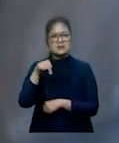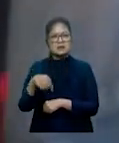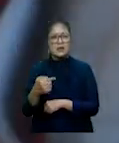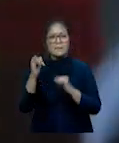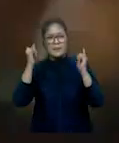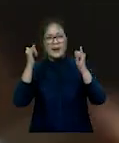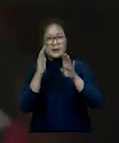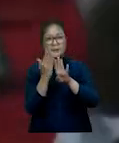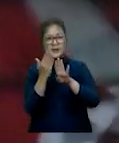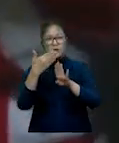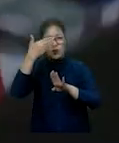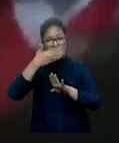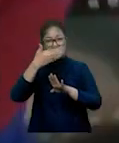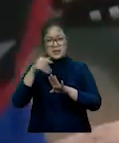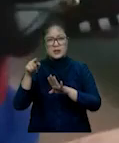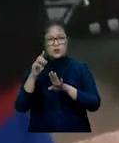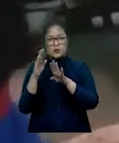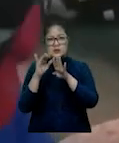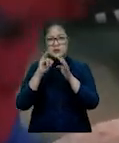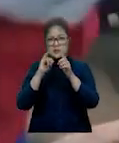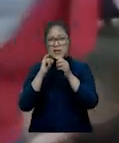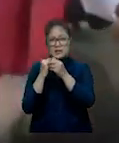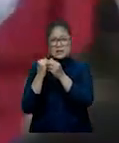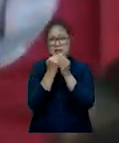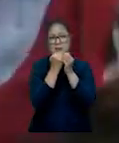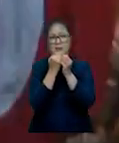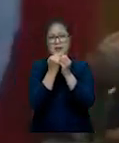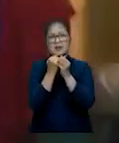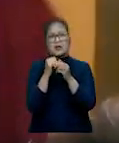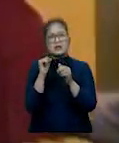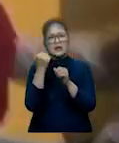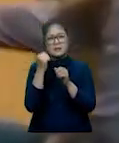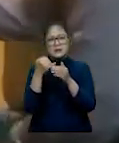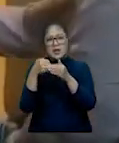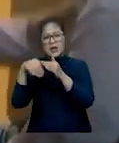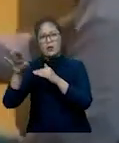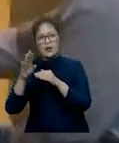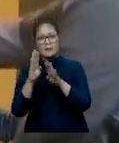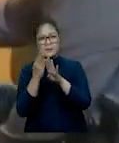pintu kaca lalu salah satu jaringan terjepit dan tidak bisa dikeluarkan dari